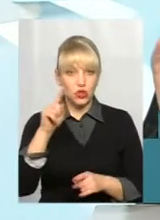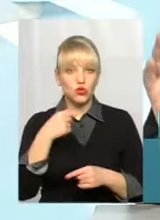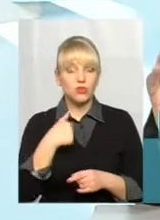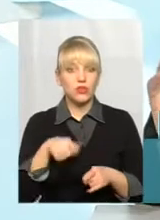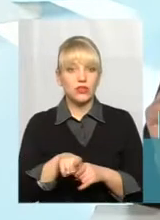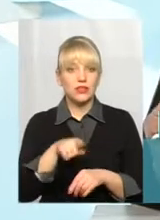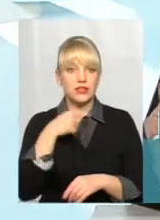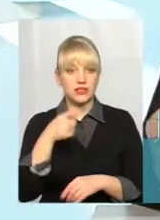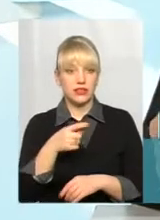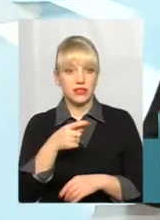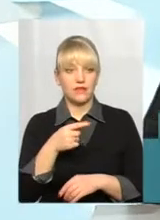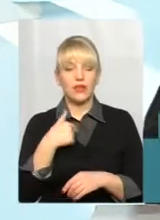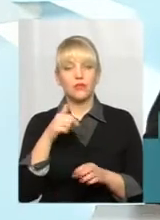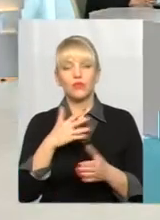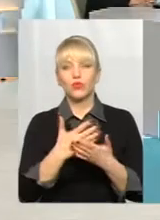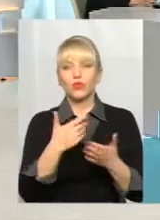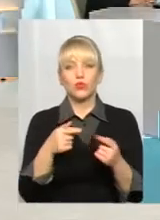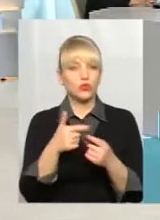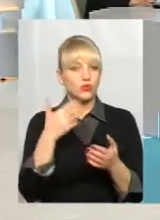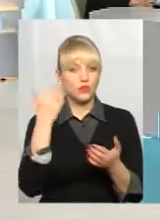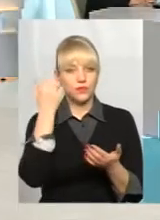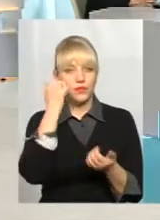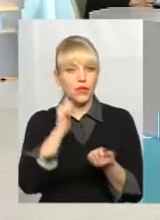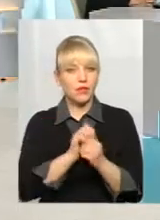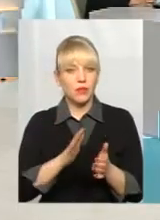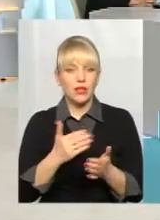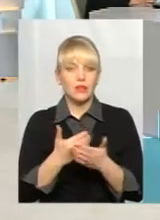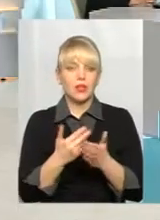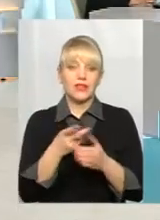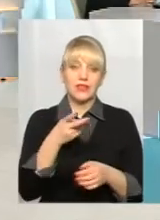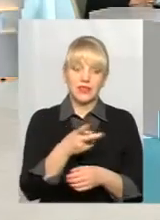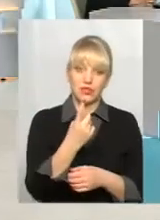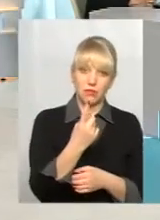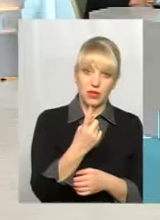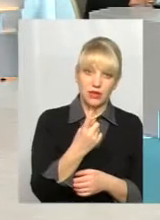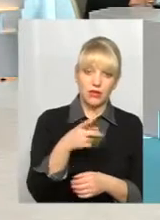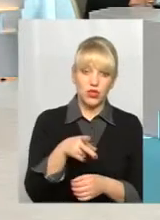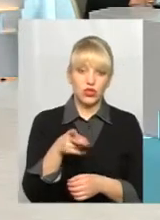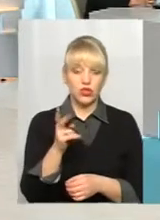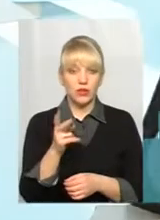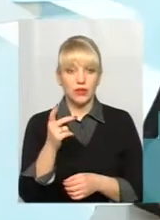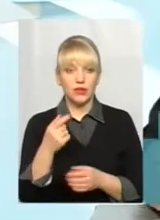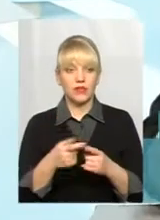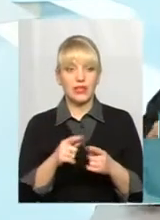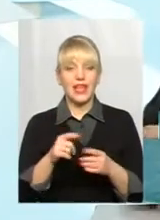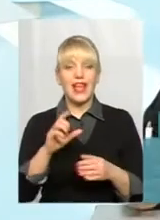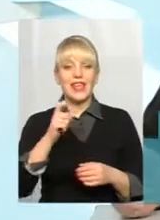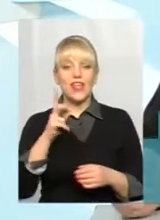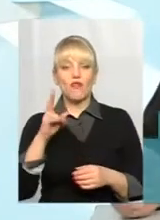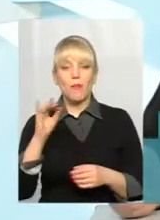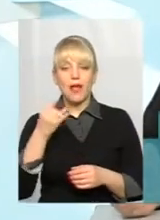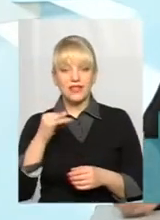можу точно вже не пам'ятати, 2000 чи 2001 Європейський банк реконструкції і розвитку,